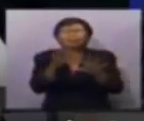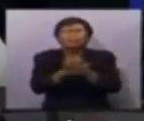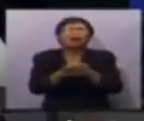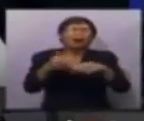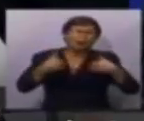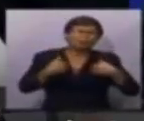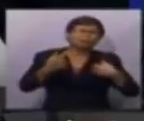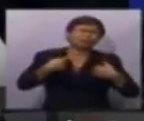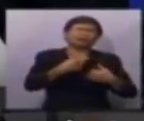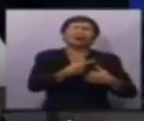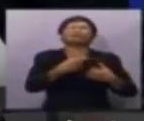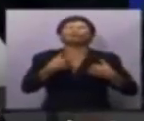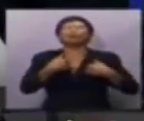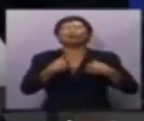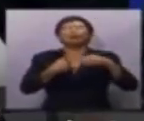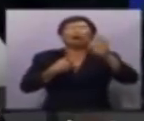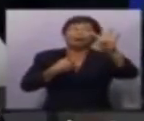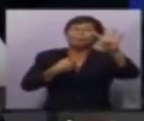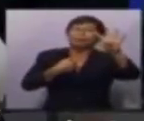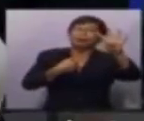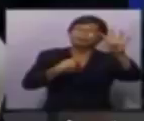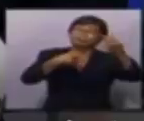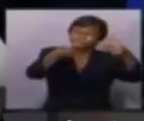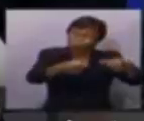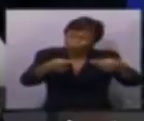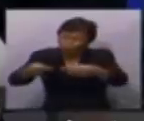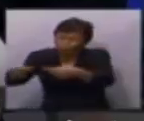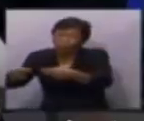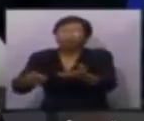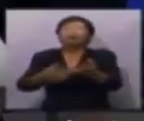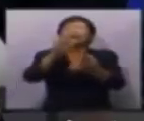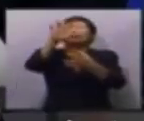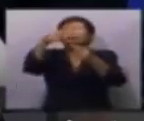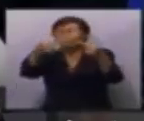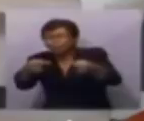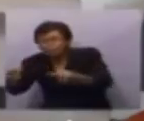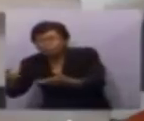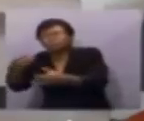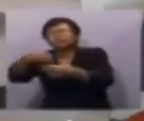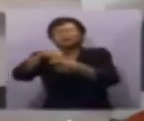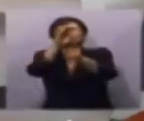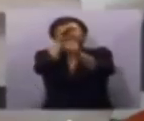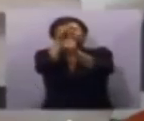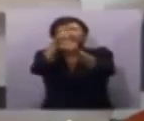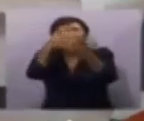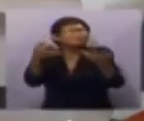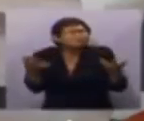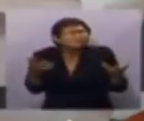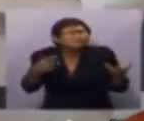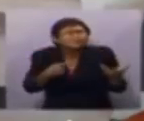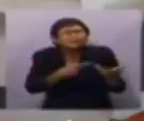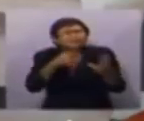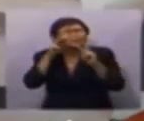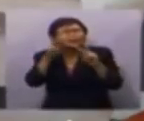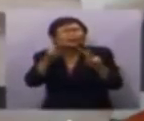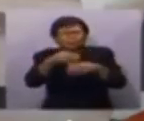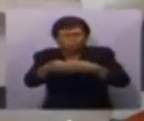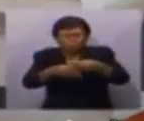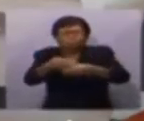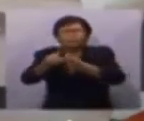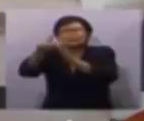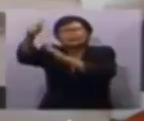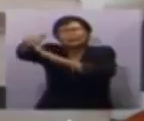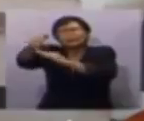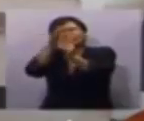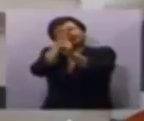ada tadi kita dah sebutkan tentang empat penjuru, lima penjuru dan sebagainya. Dalam aspek ini, bagaimana kita melihat prosesnya